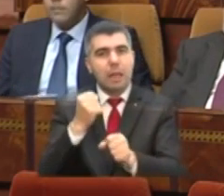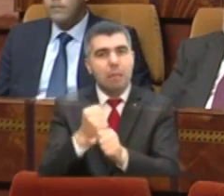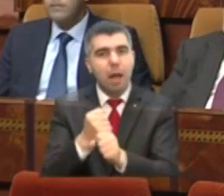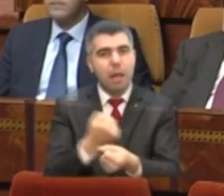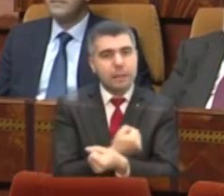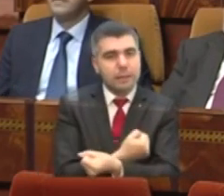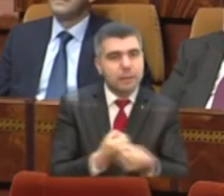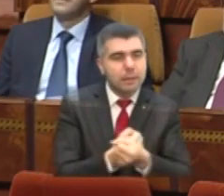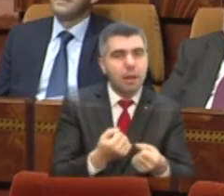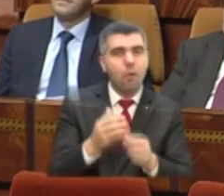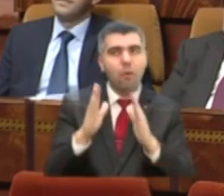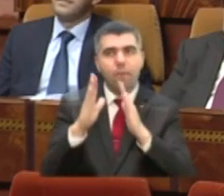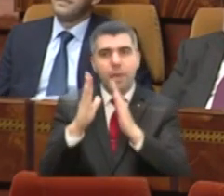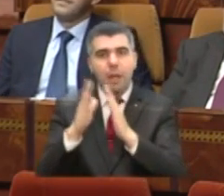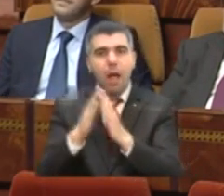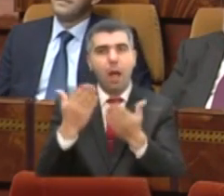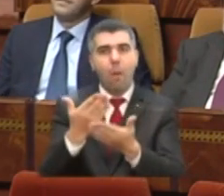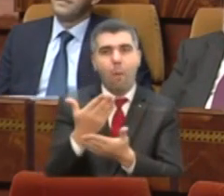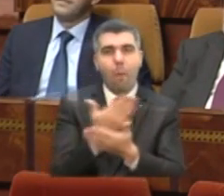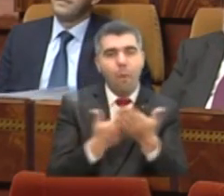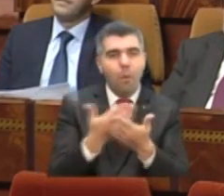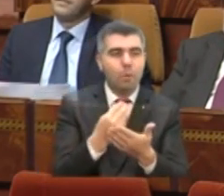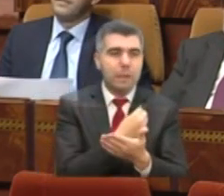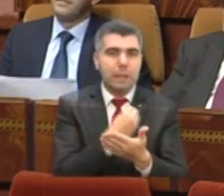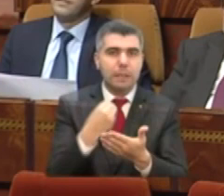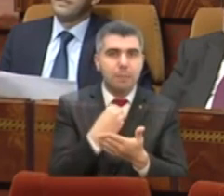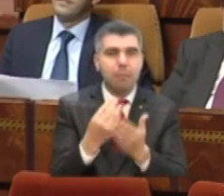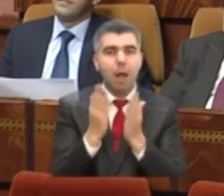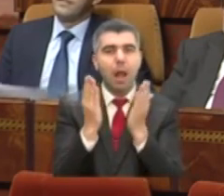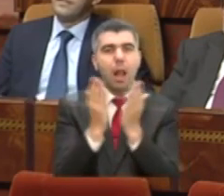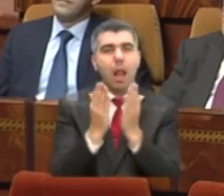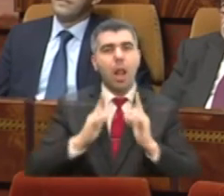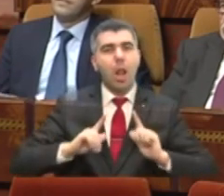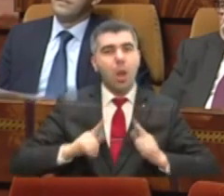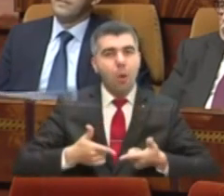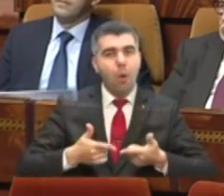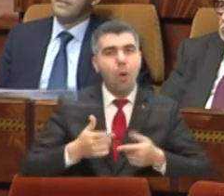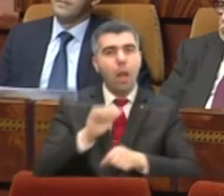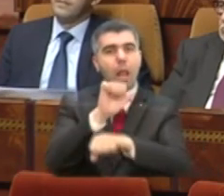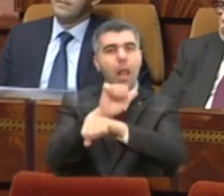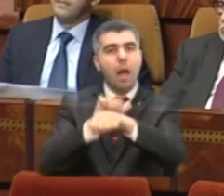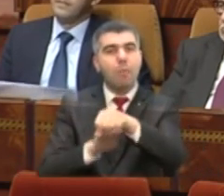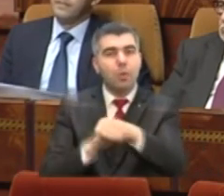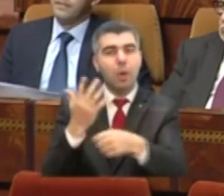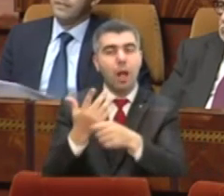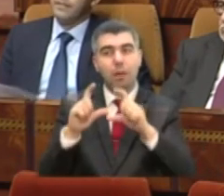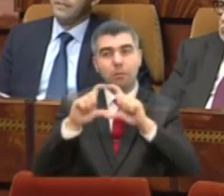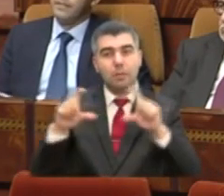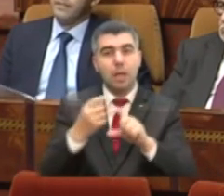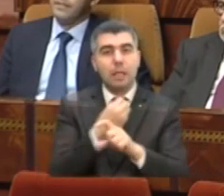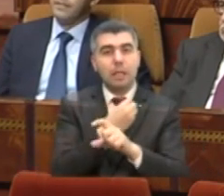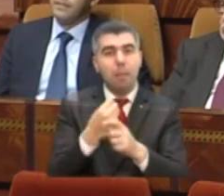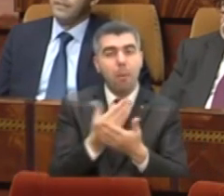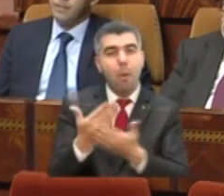الاختلالات والسكن والمنظومة الوطنية للصحة وبرنامج التغطية الصحية راميد ومحاربة